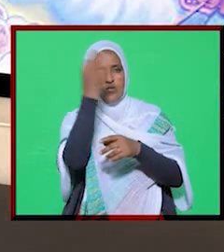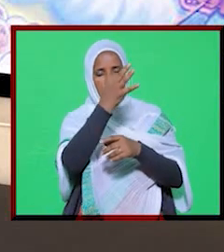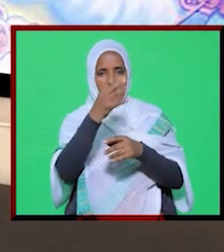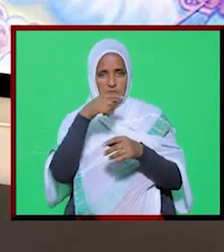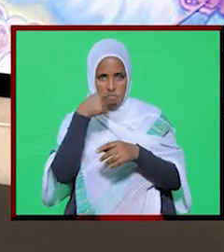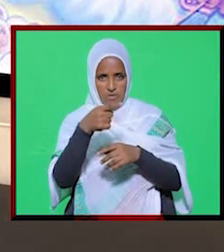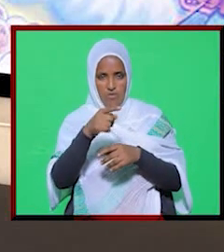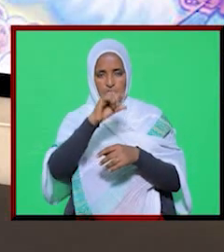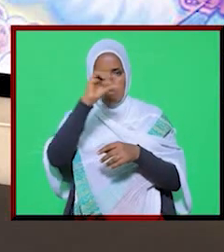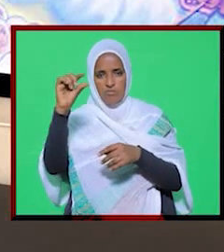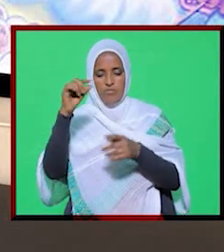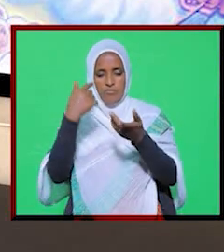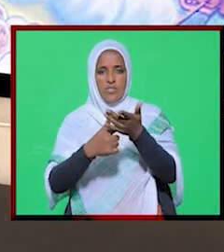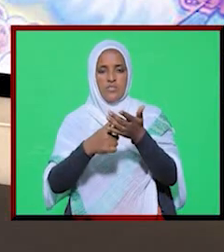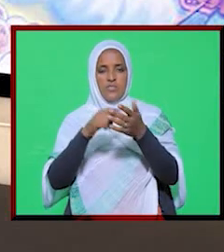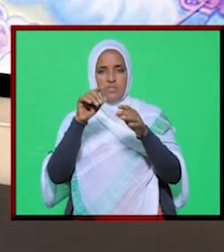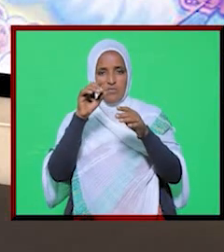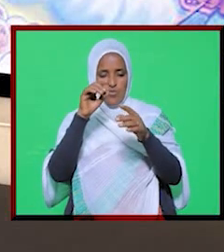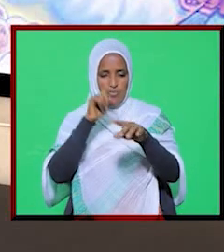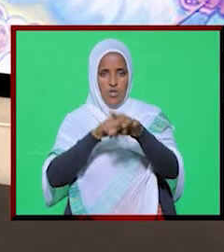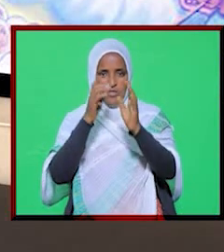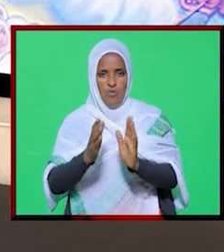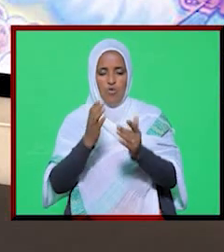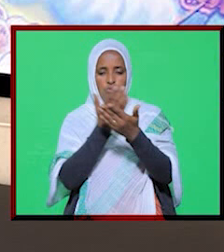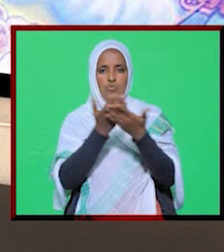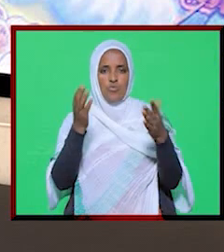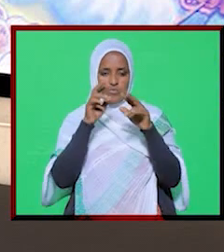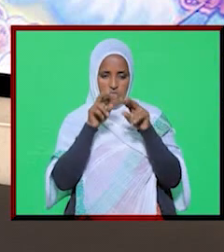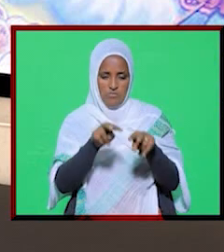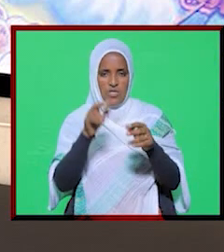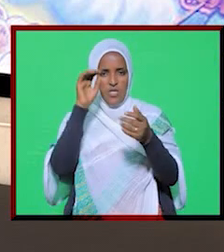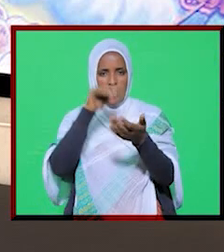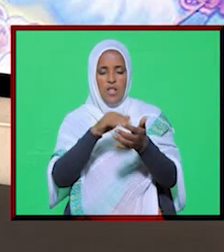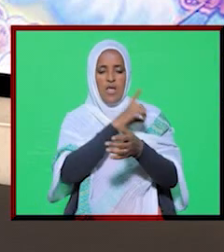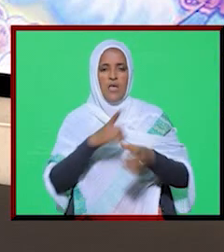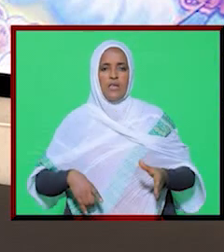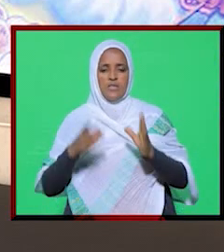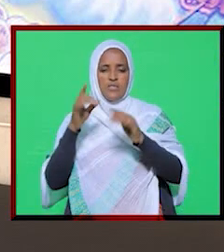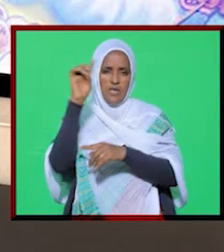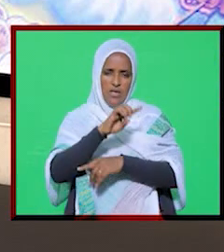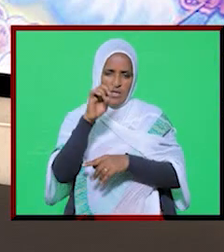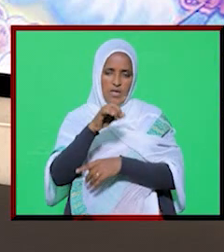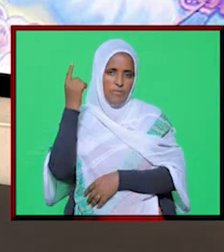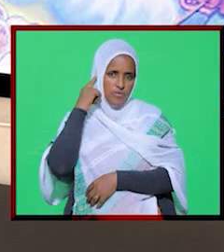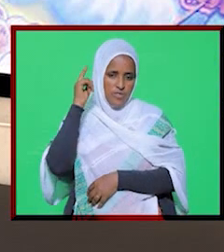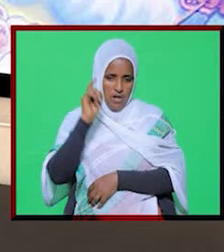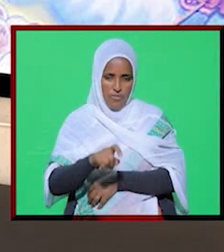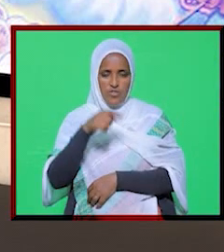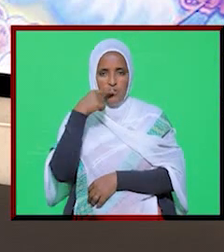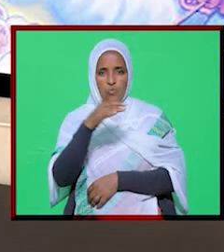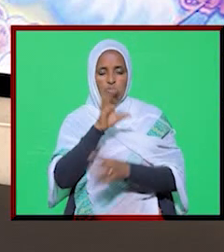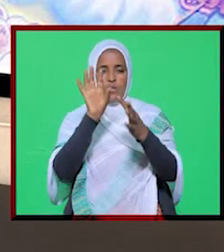ስብከት የተሰኘውን አምድ ነው። በዚህ አምድ ስር ወቅታዊ የሆኑ ጉዳዮችን እንዲሁም ክርስቲያኖች ዕለት ተዕለት መስማት